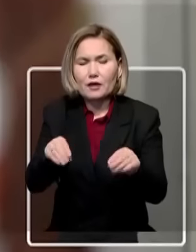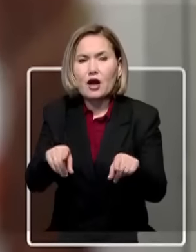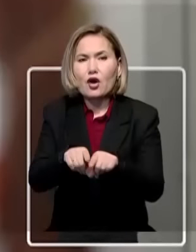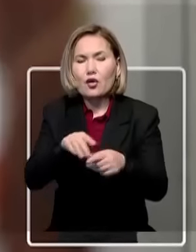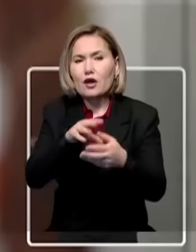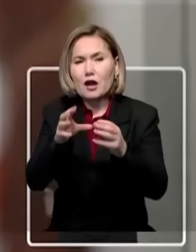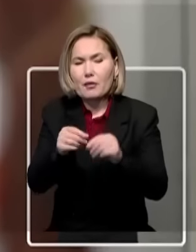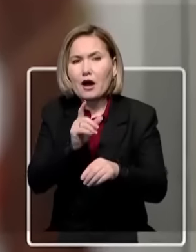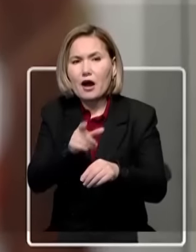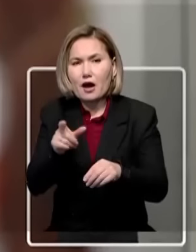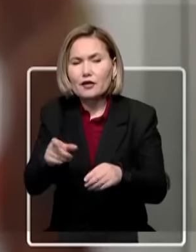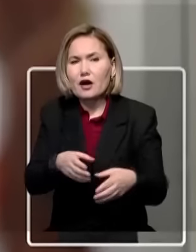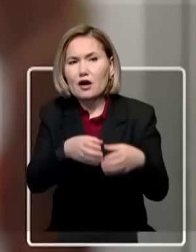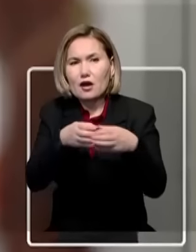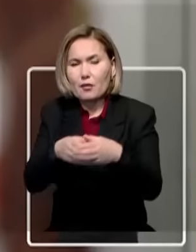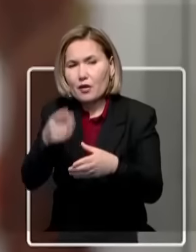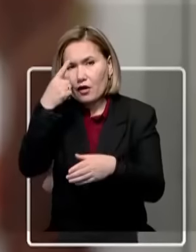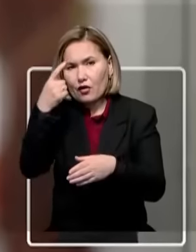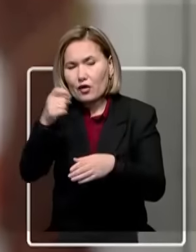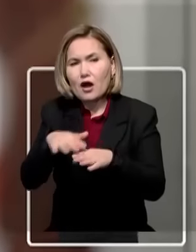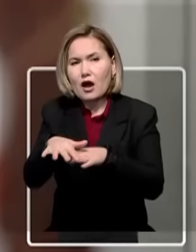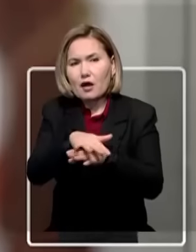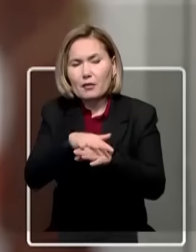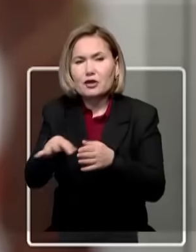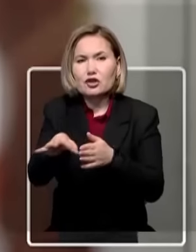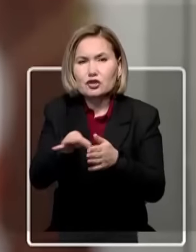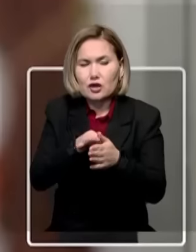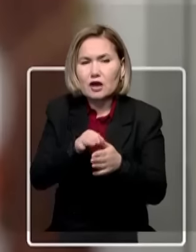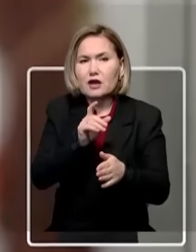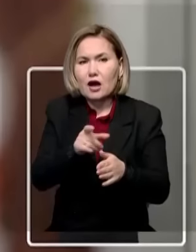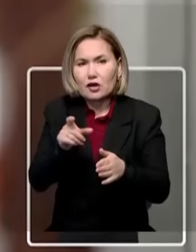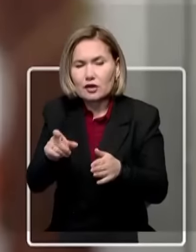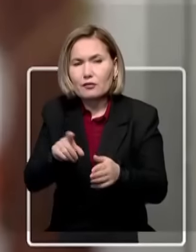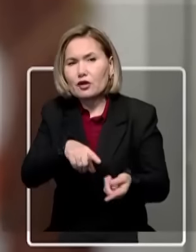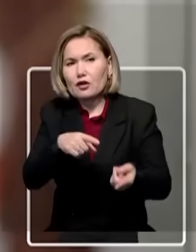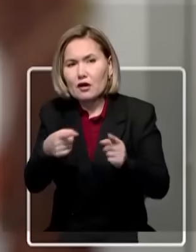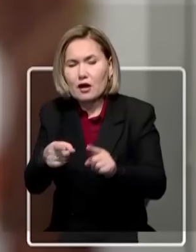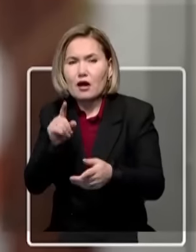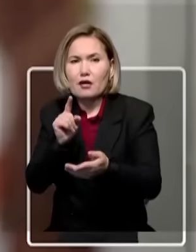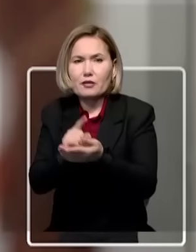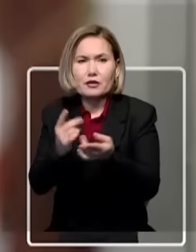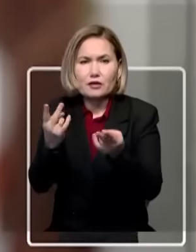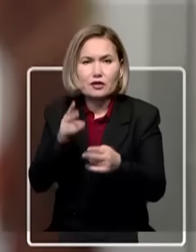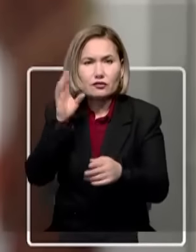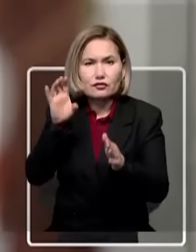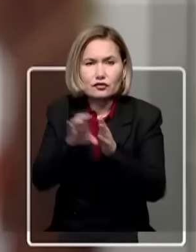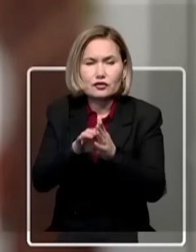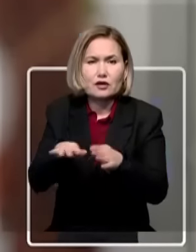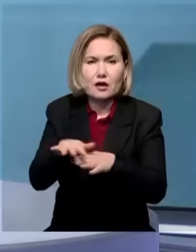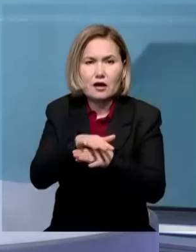себепті тұрғындарға эвакуация туралы хабарлама алған бойда шұғыл түрде қауіпсіз жерге көшу қажеттігін ескерткен келеді.